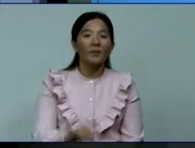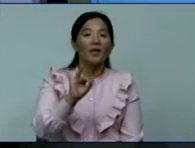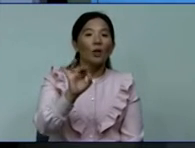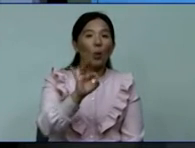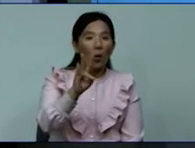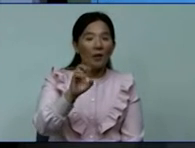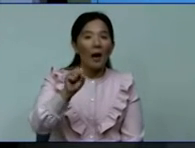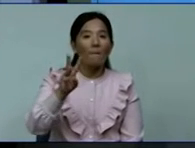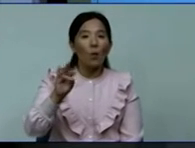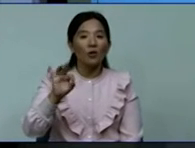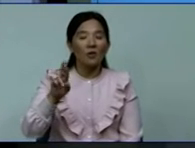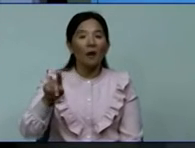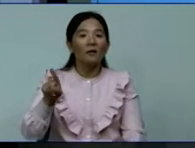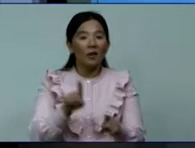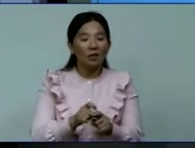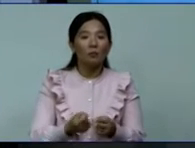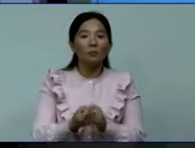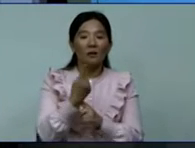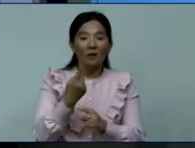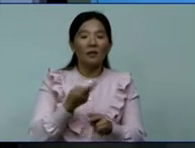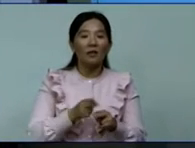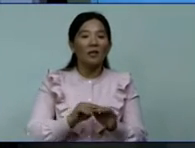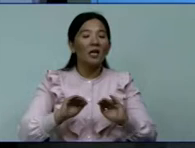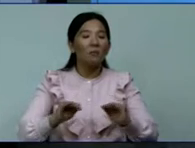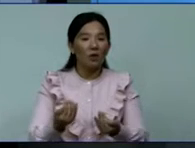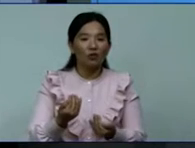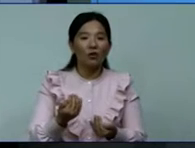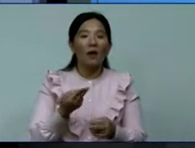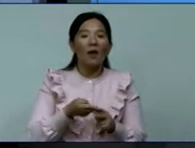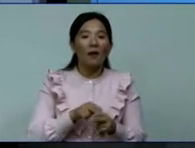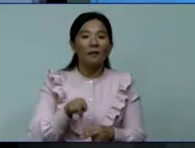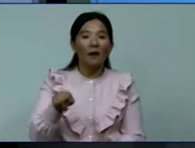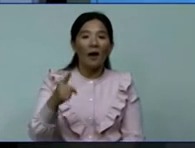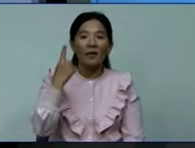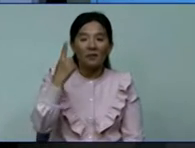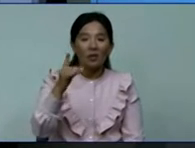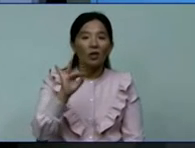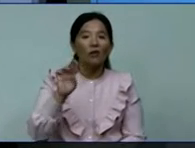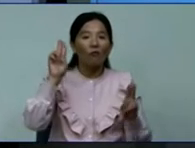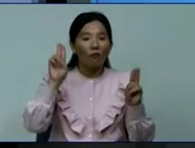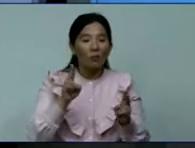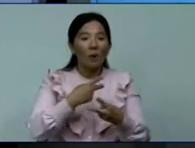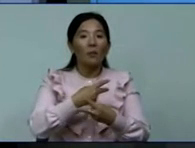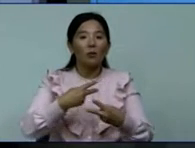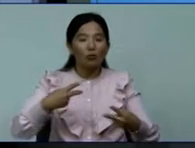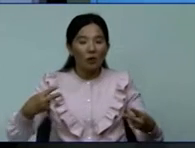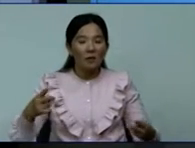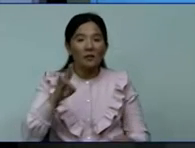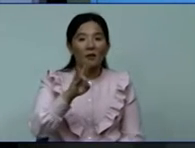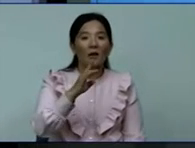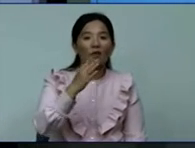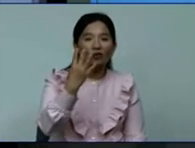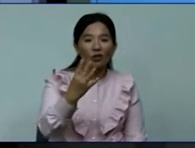Ион аммония также проявляет валентность 1. Наименьшее кратное 1, и формула получается